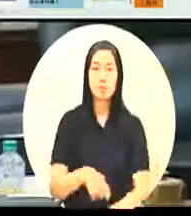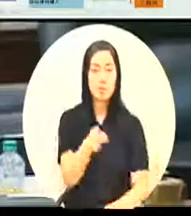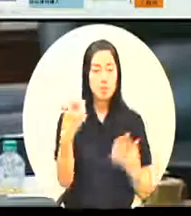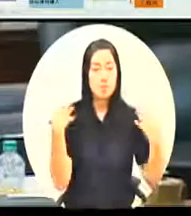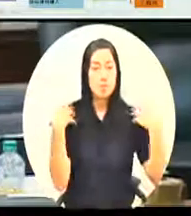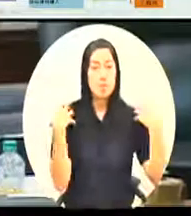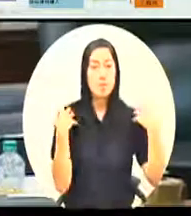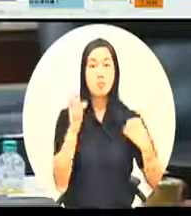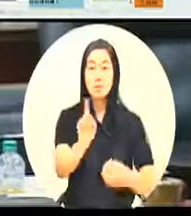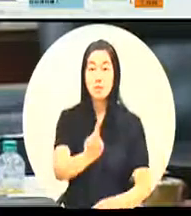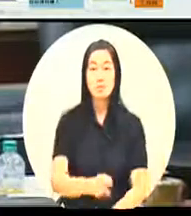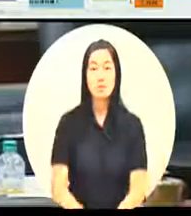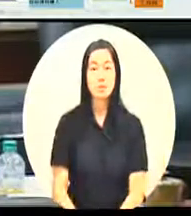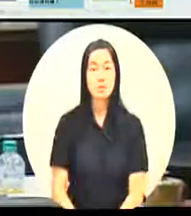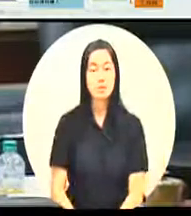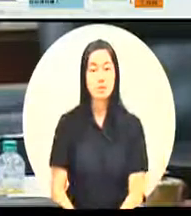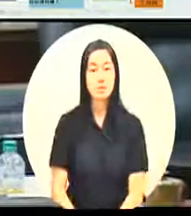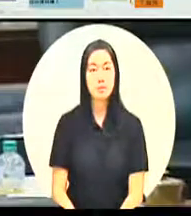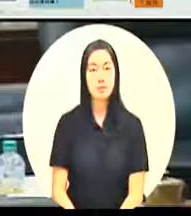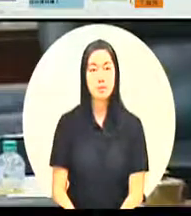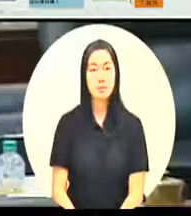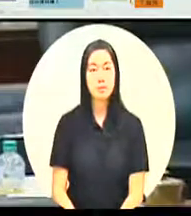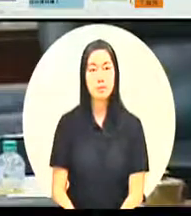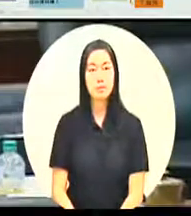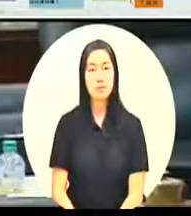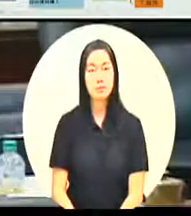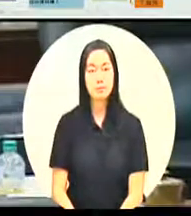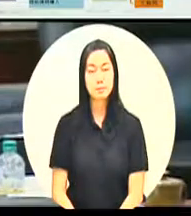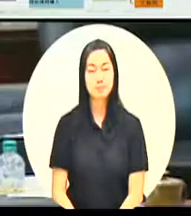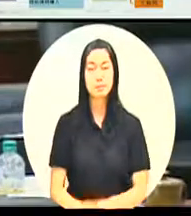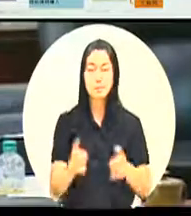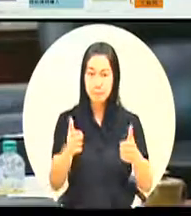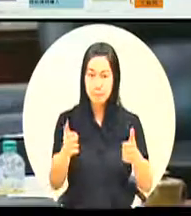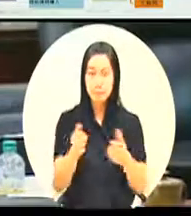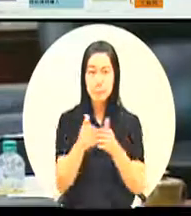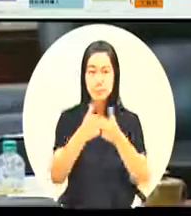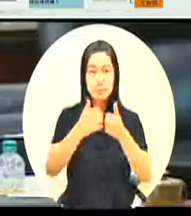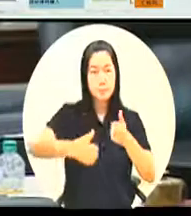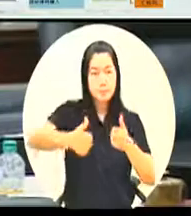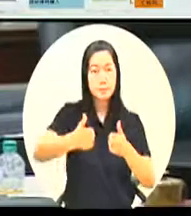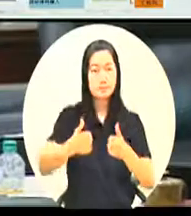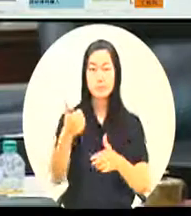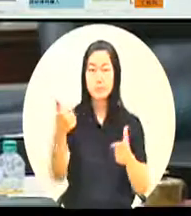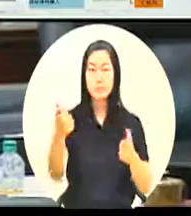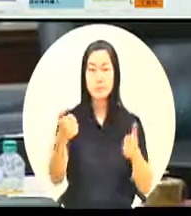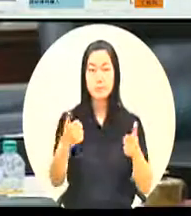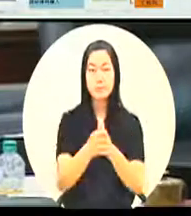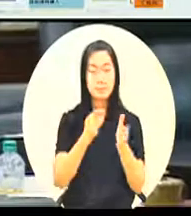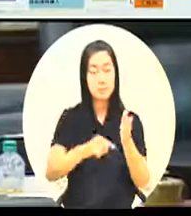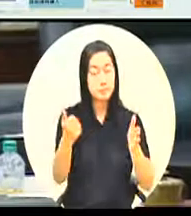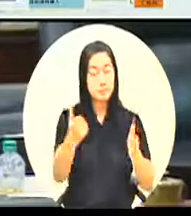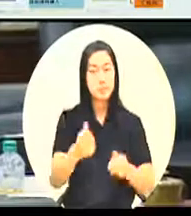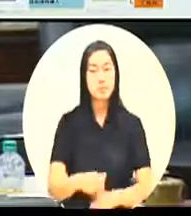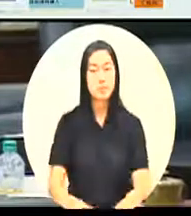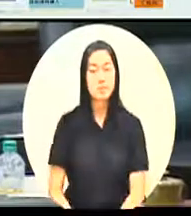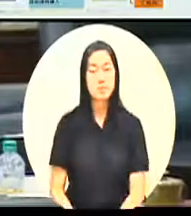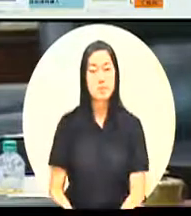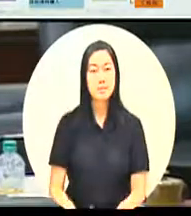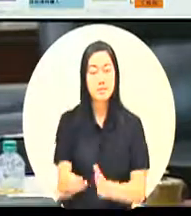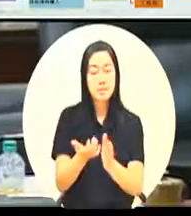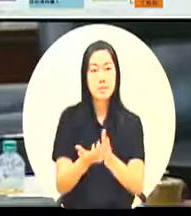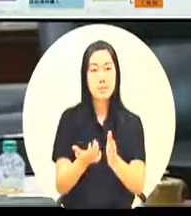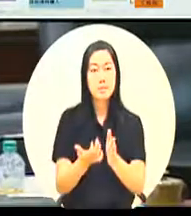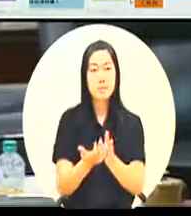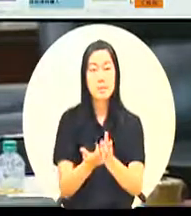的角色，是不是请局长回答？ 请局长回答。 好，谢谢议长，谢谢简议员那大概分成两个部